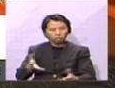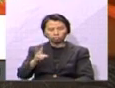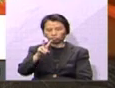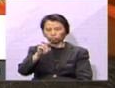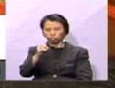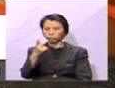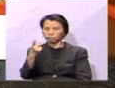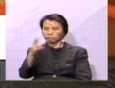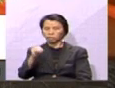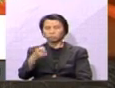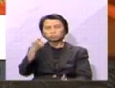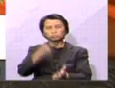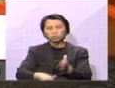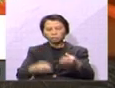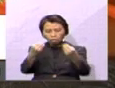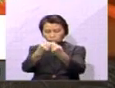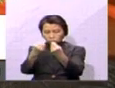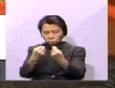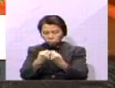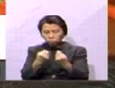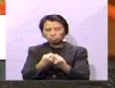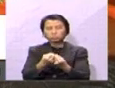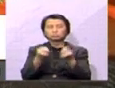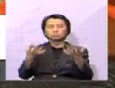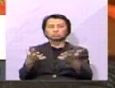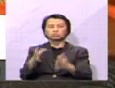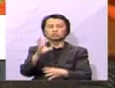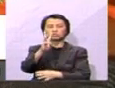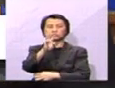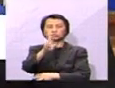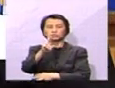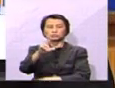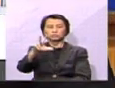kg nilai keseluruhan rampasan berjumlah